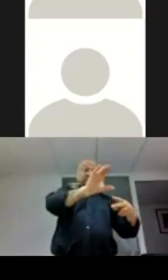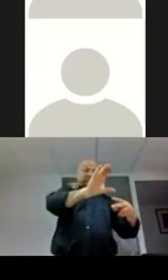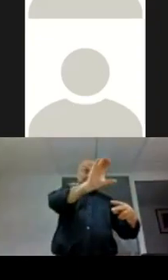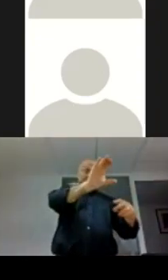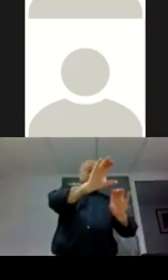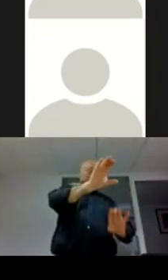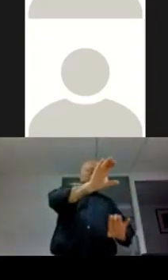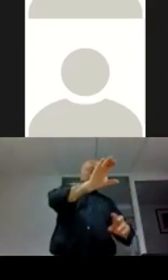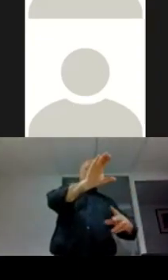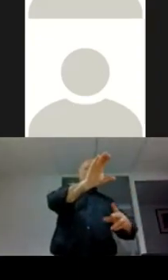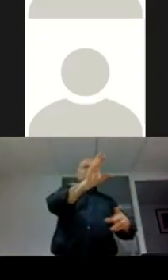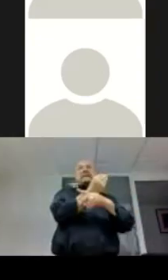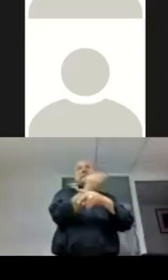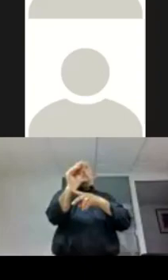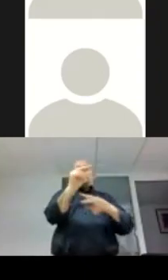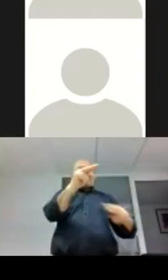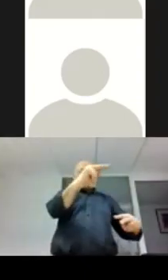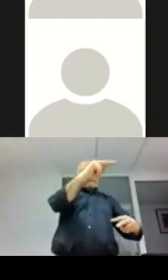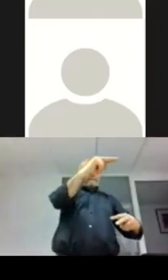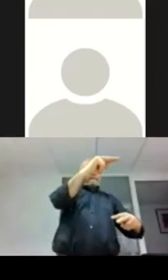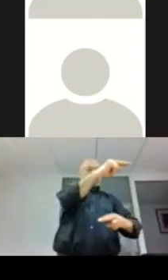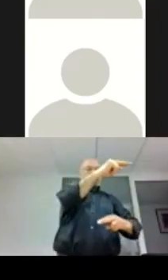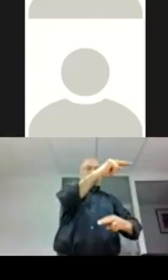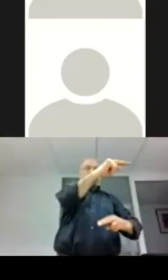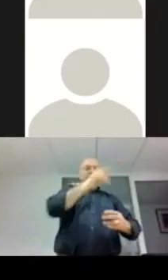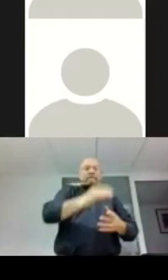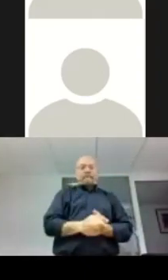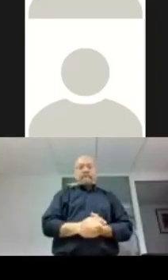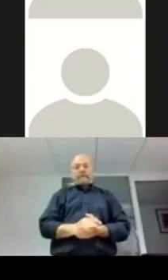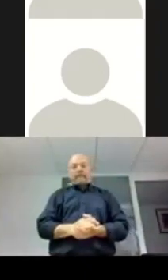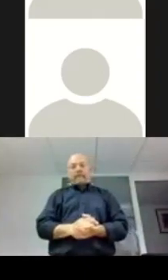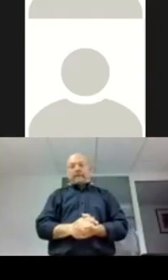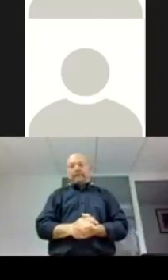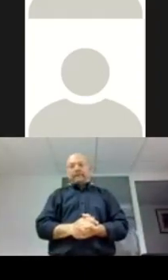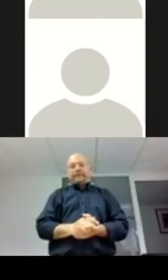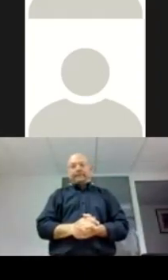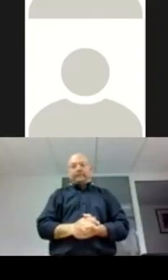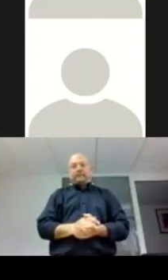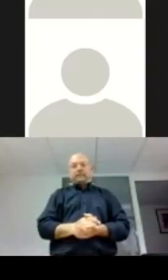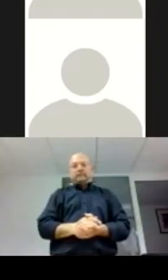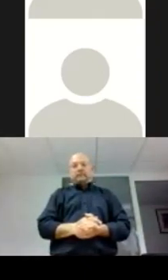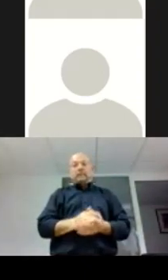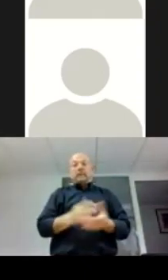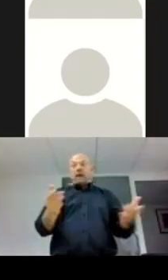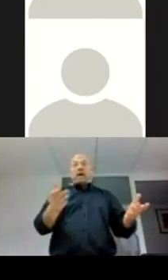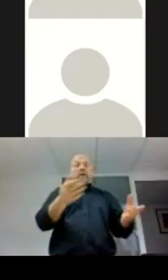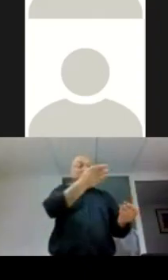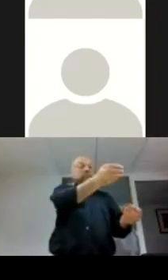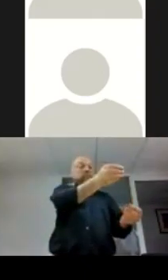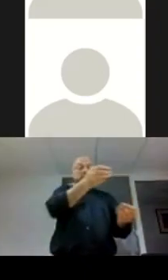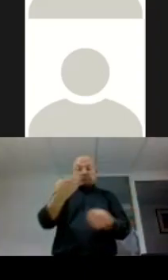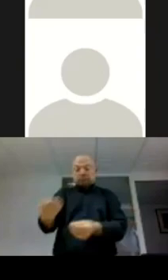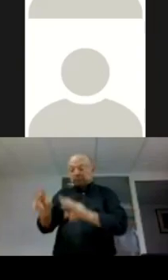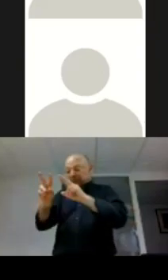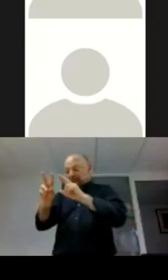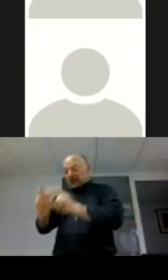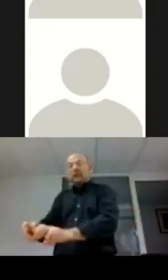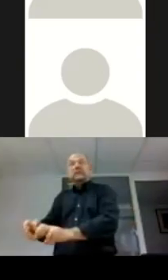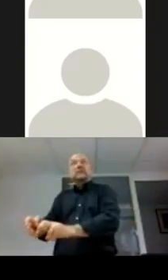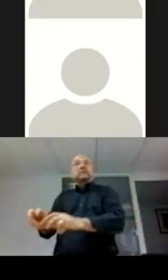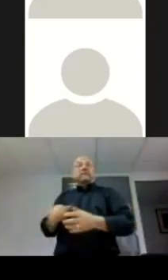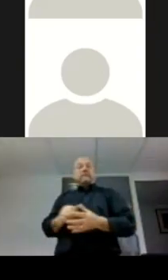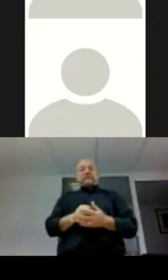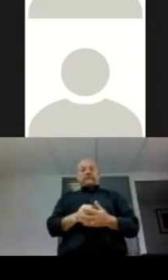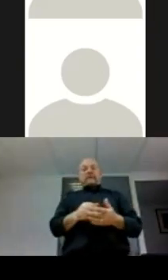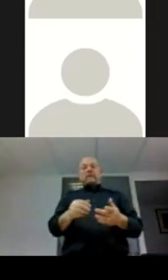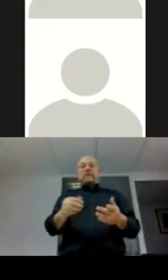n'est pas rare de se retrouver avec la nécessité d'une résection chirurgicale un petit peu plus étendue. Pour que l'analyse